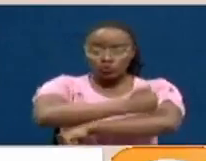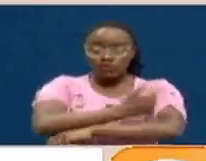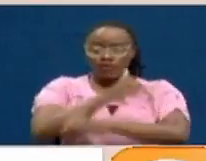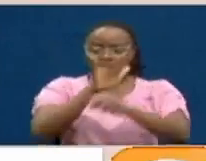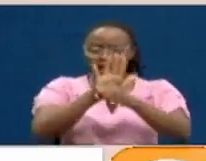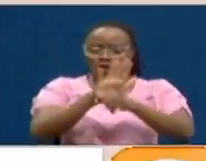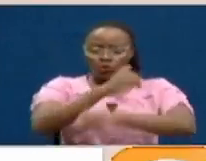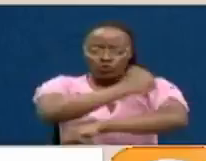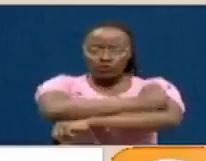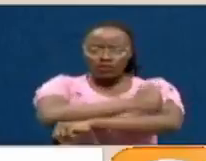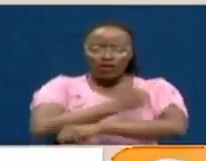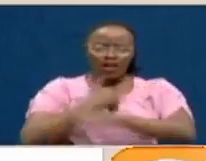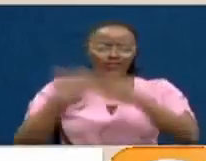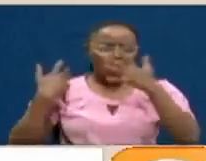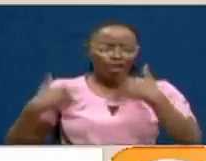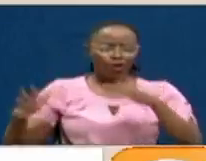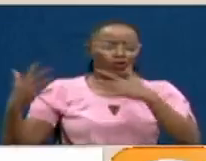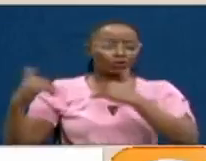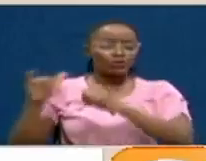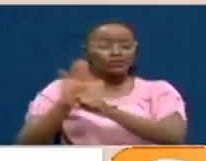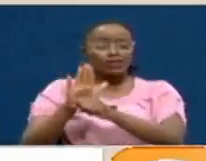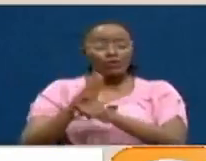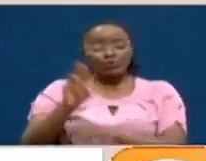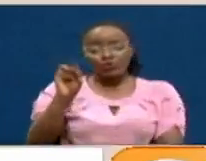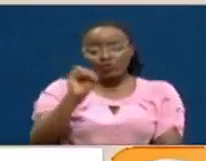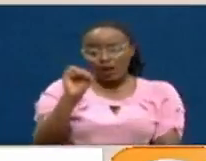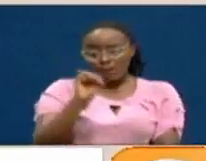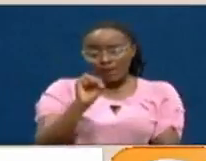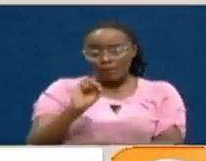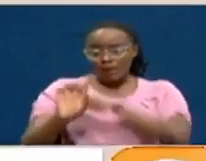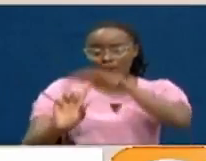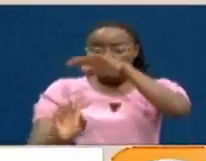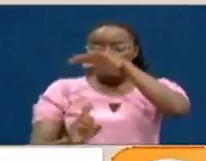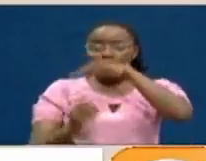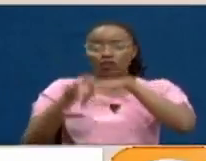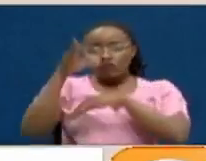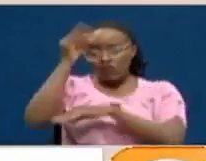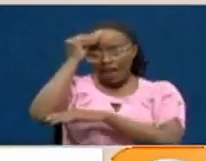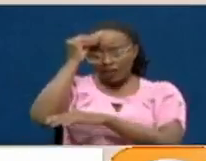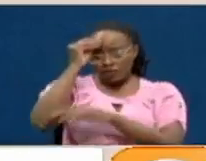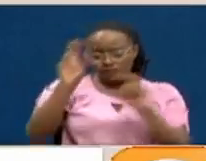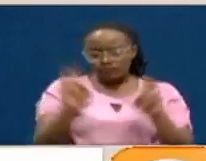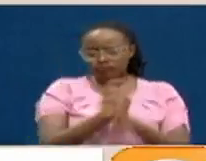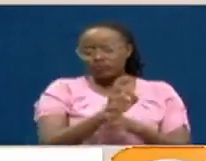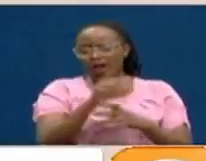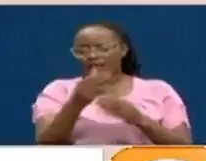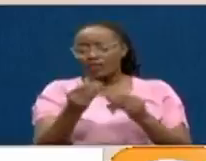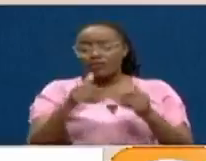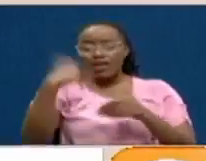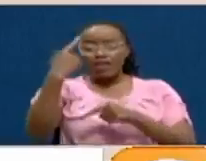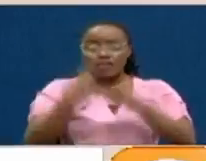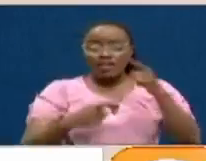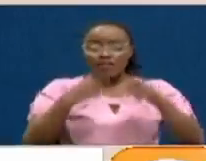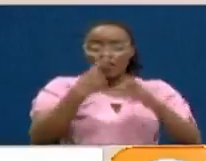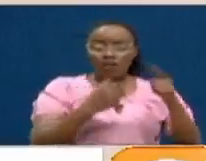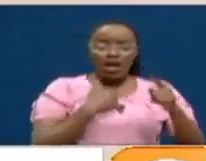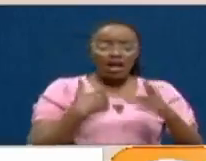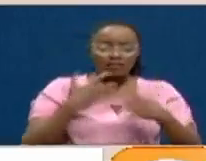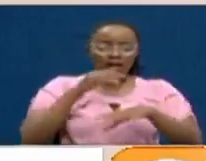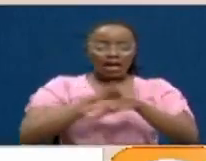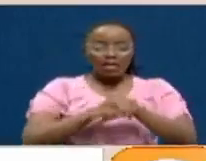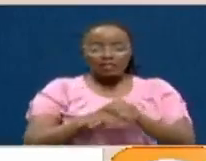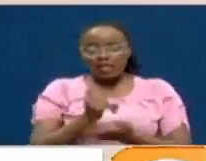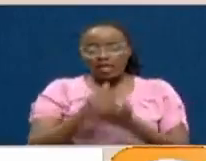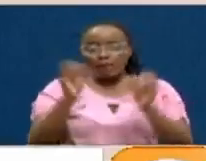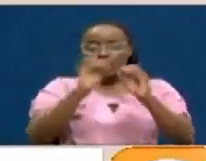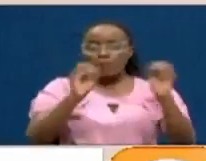nyingi zikipata hasara ya mamilioni ya pesa. Wizara ya Elimu imelazimika kutafuta suluhu mwafaka kila mwaka bila mafanikio. Shule